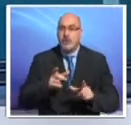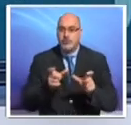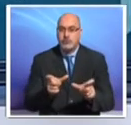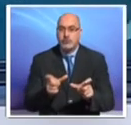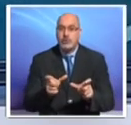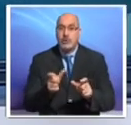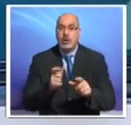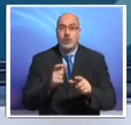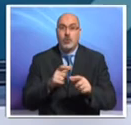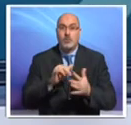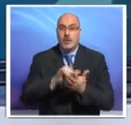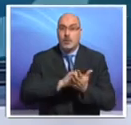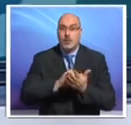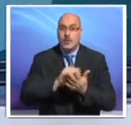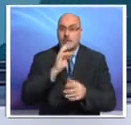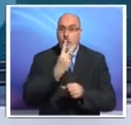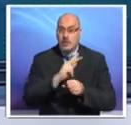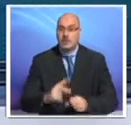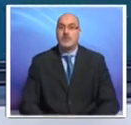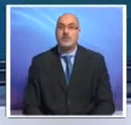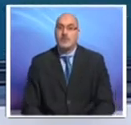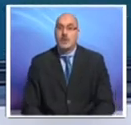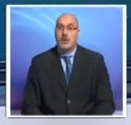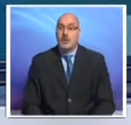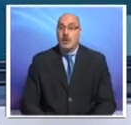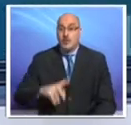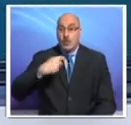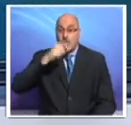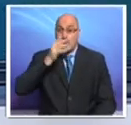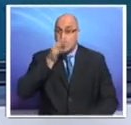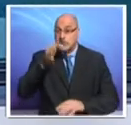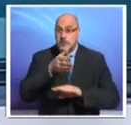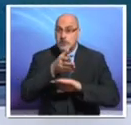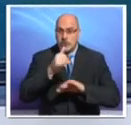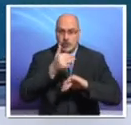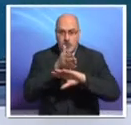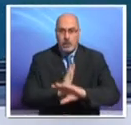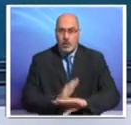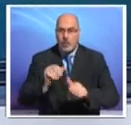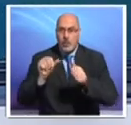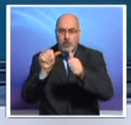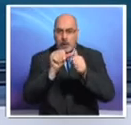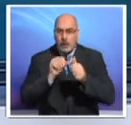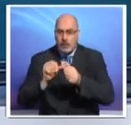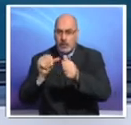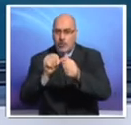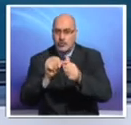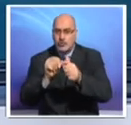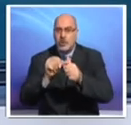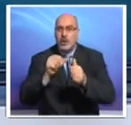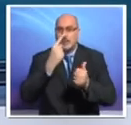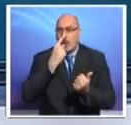الإرهاب بكل أشكالها، مؤكدا استعداد الجزائر الدائم لتقاسم تجربتها في مكافحة